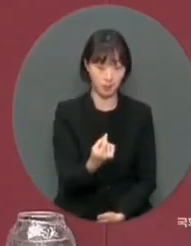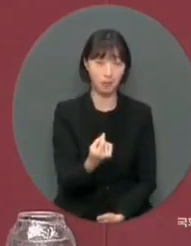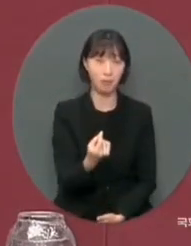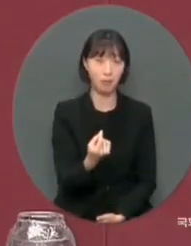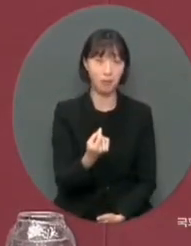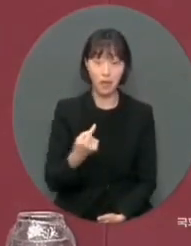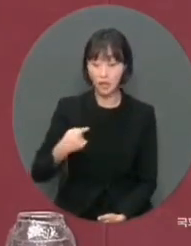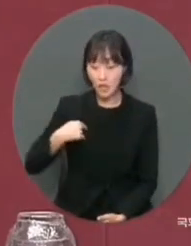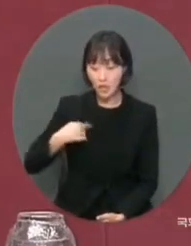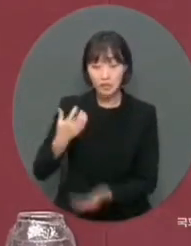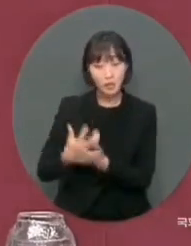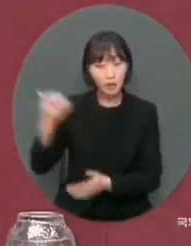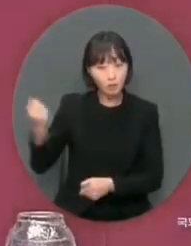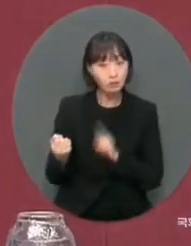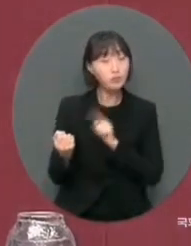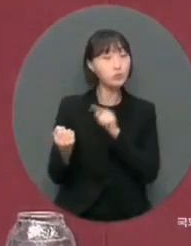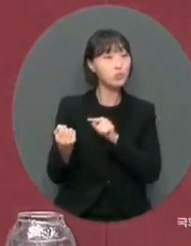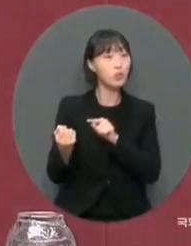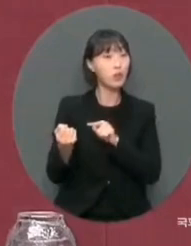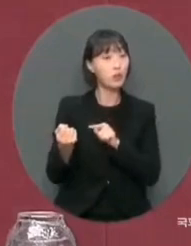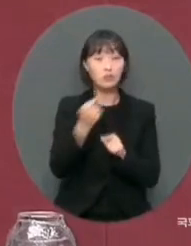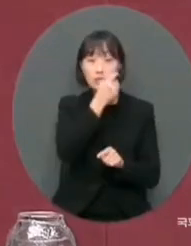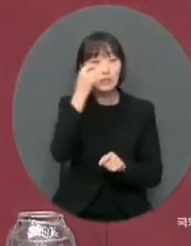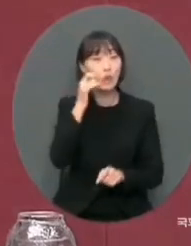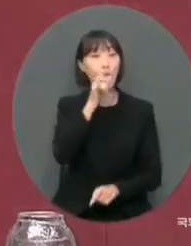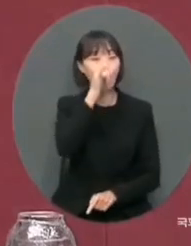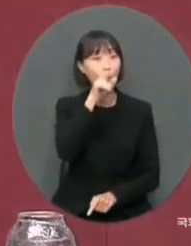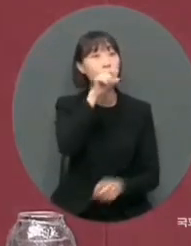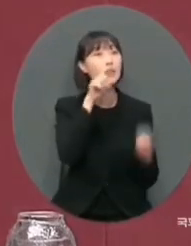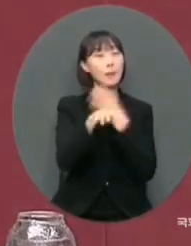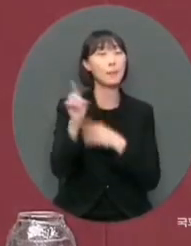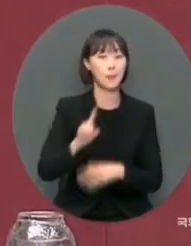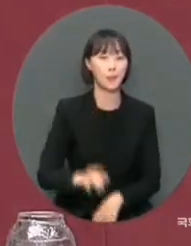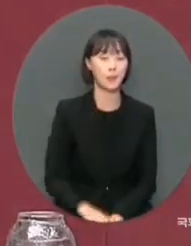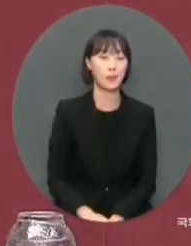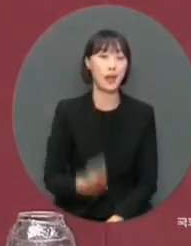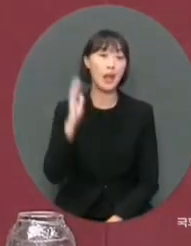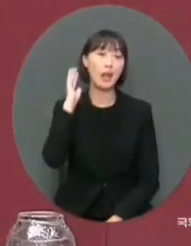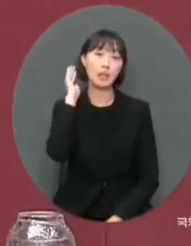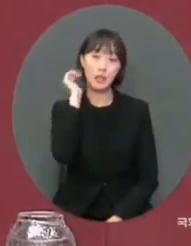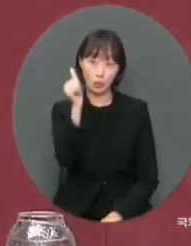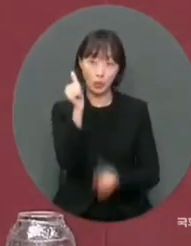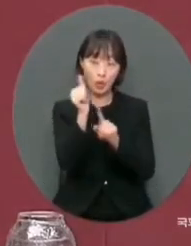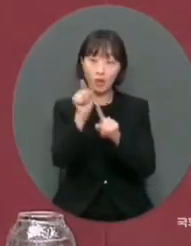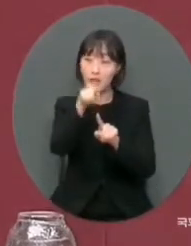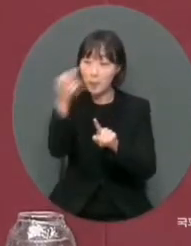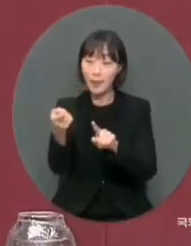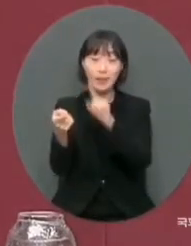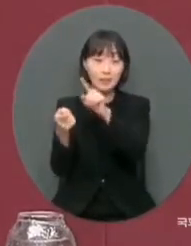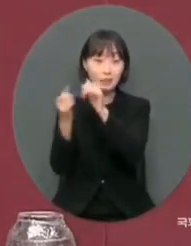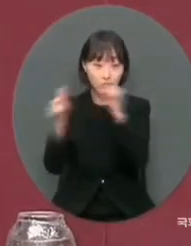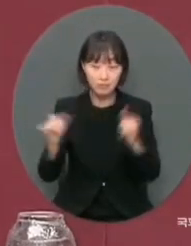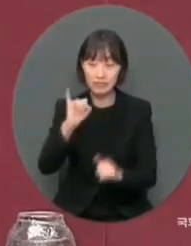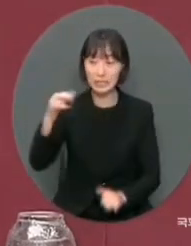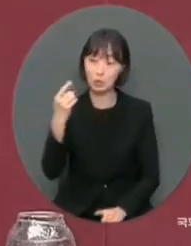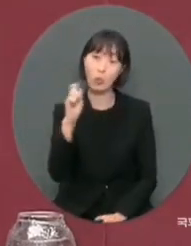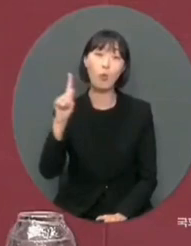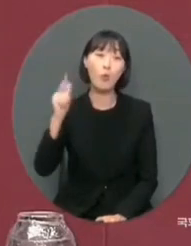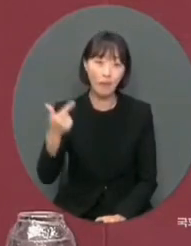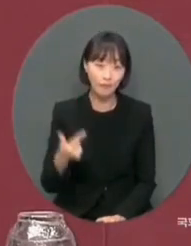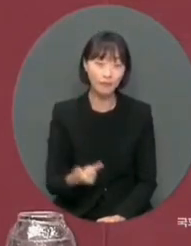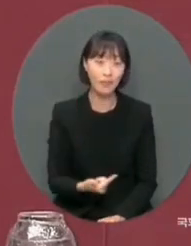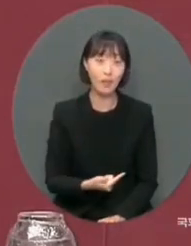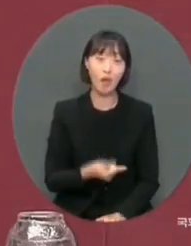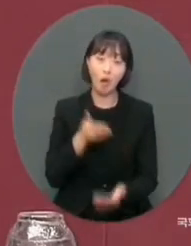있는 이 문건에 대해서 뭐라고 얘기하시겠습니까? 대통령 옆에 있는 그분이 언론을 탄압하고 낙인 찍고